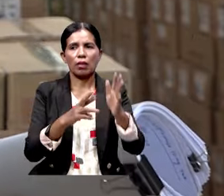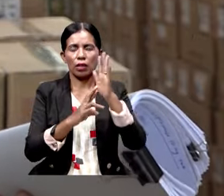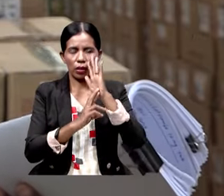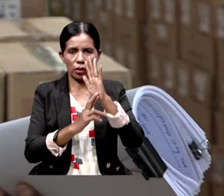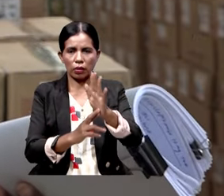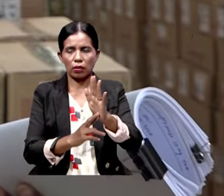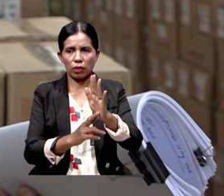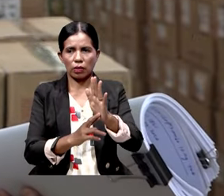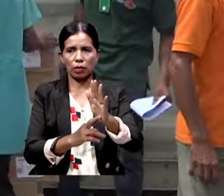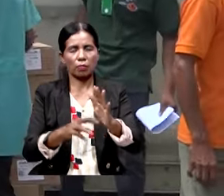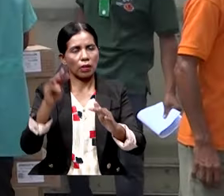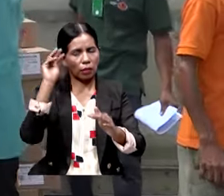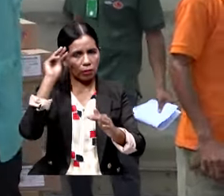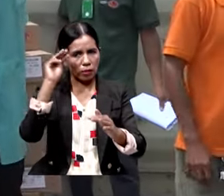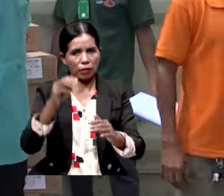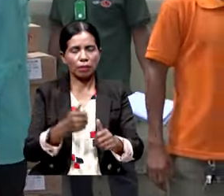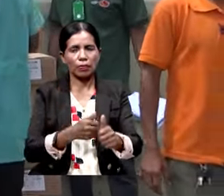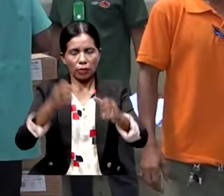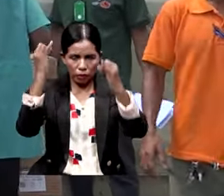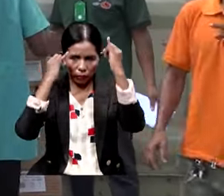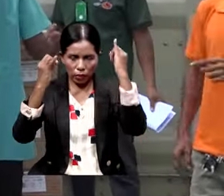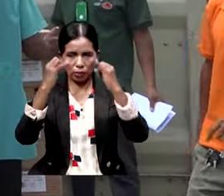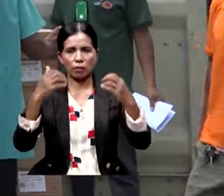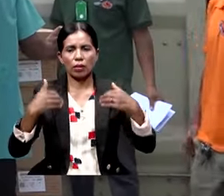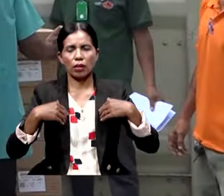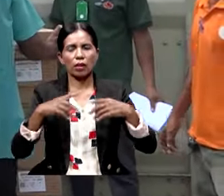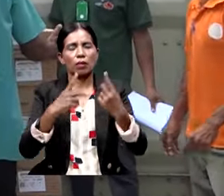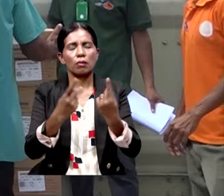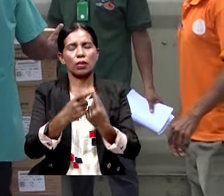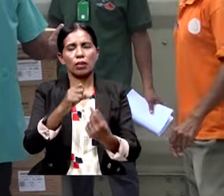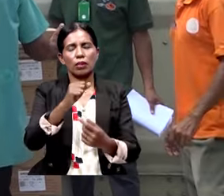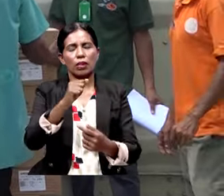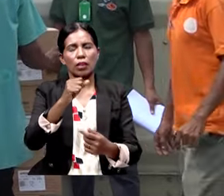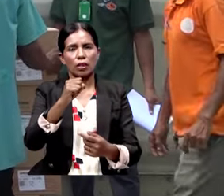ya. Tuir informasaun nebe iha Kompanhia Salimago seha